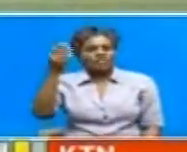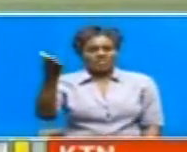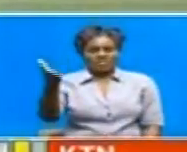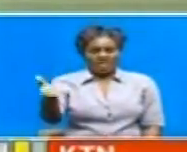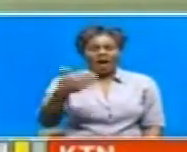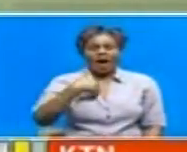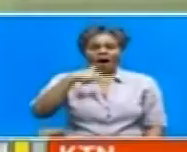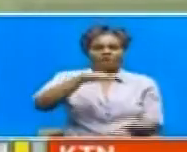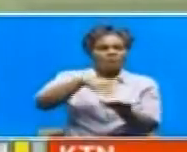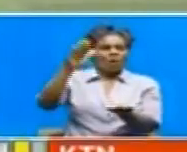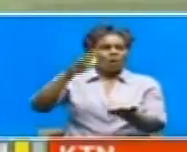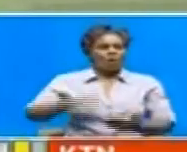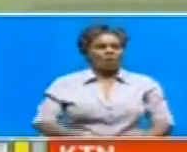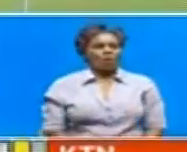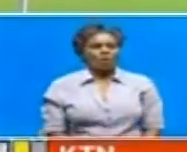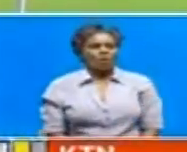taarifa zaidi.